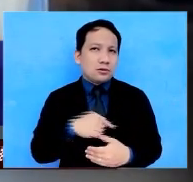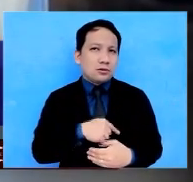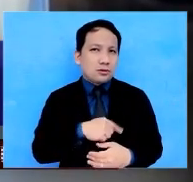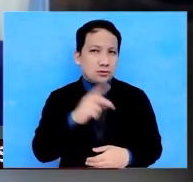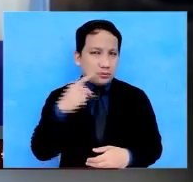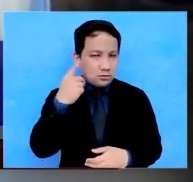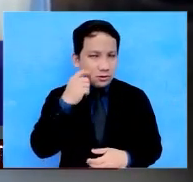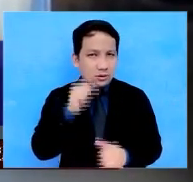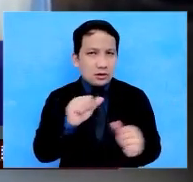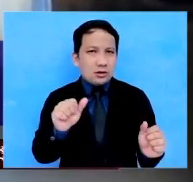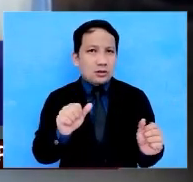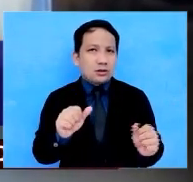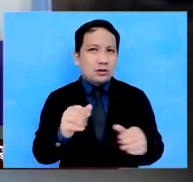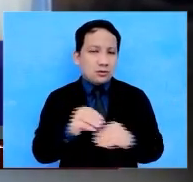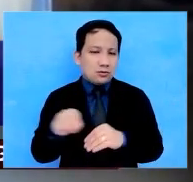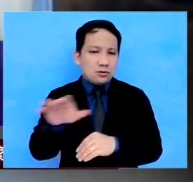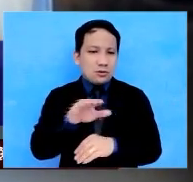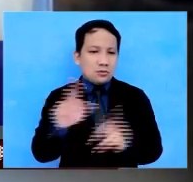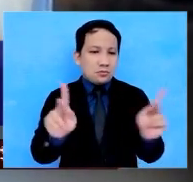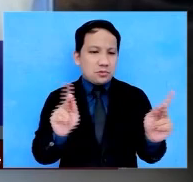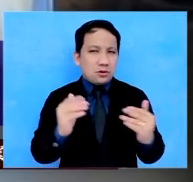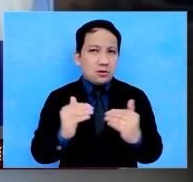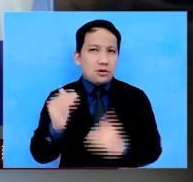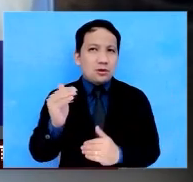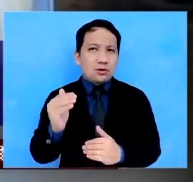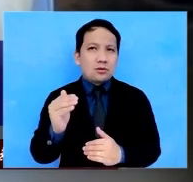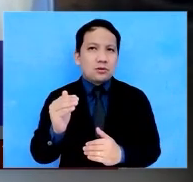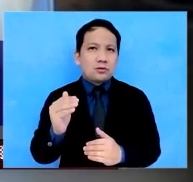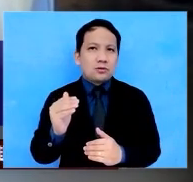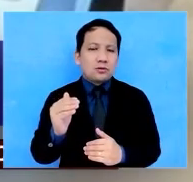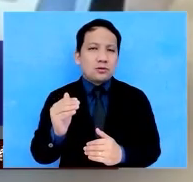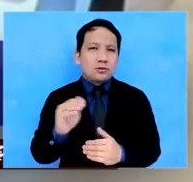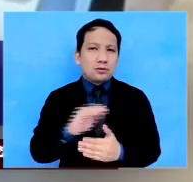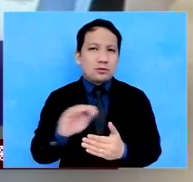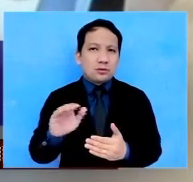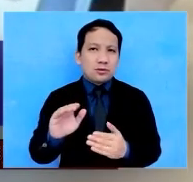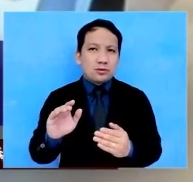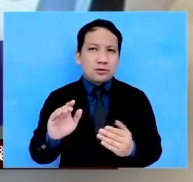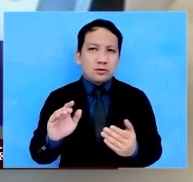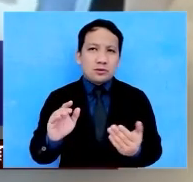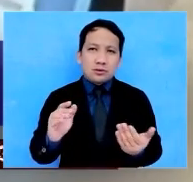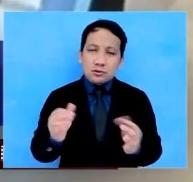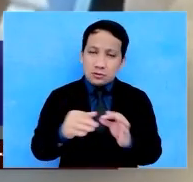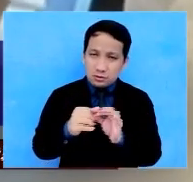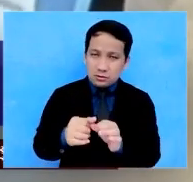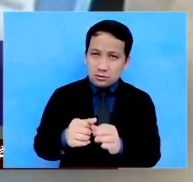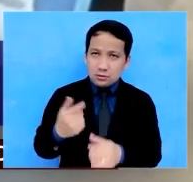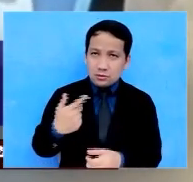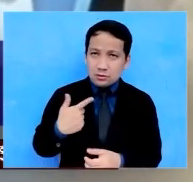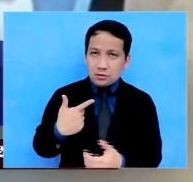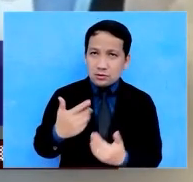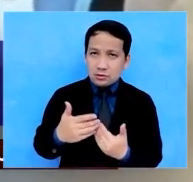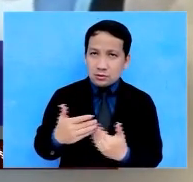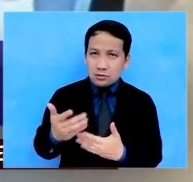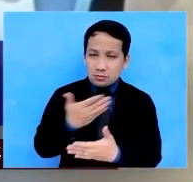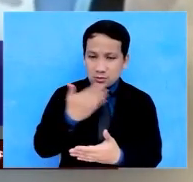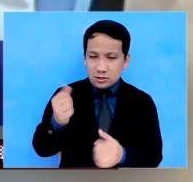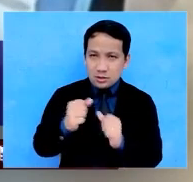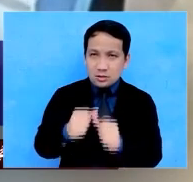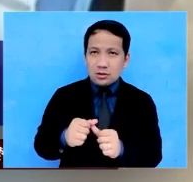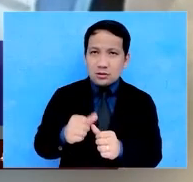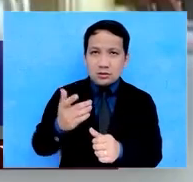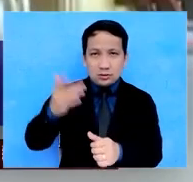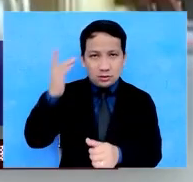ang majority of the people is extreme discomfort. CONCON will give us greater sense of